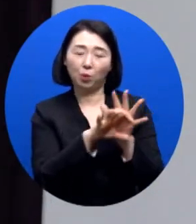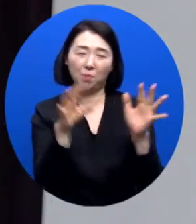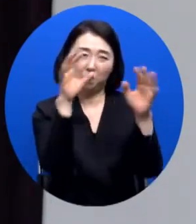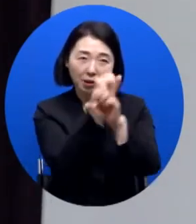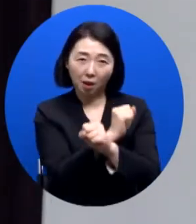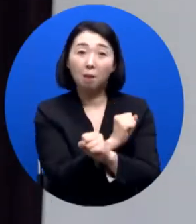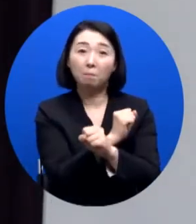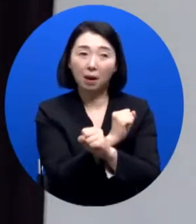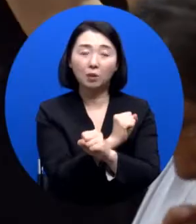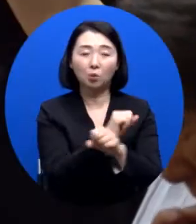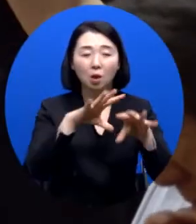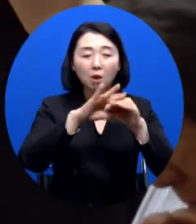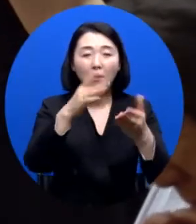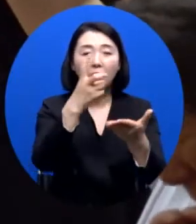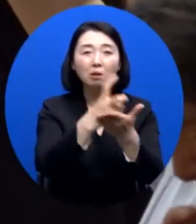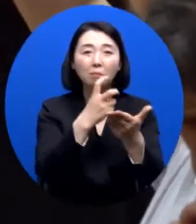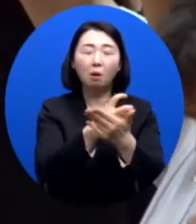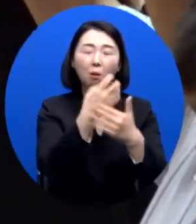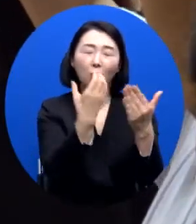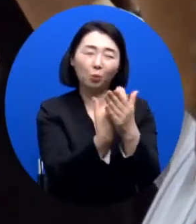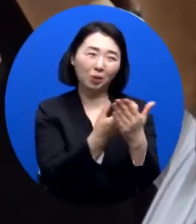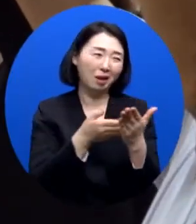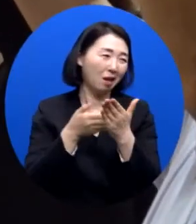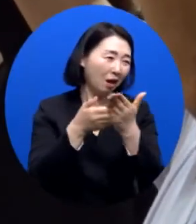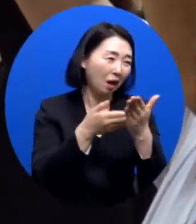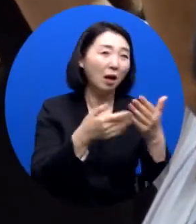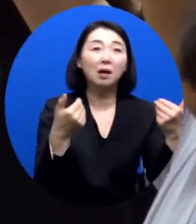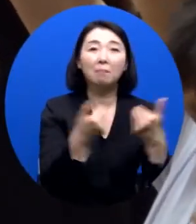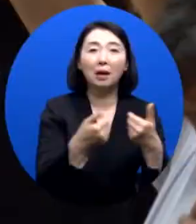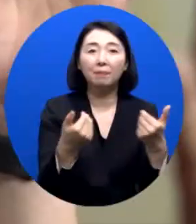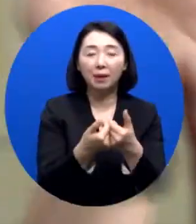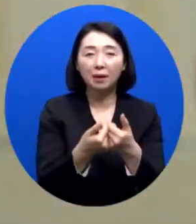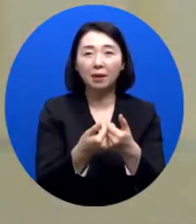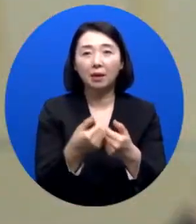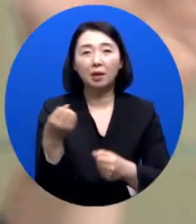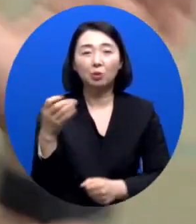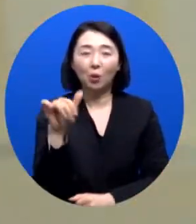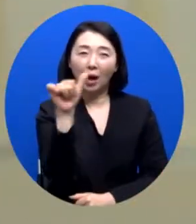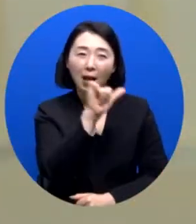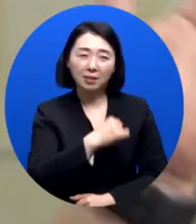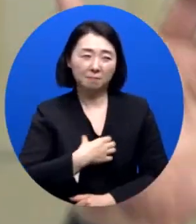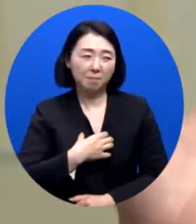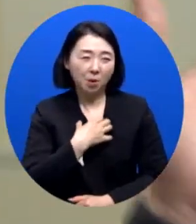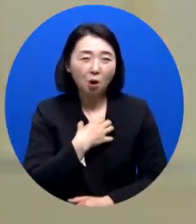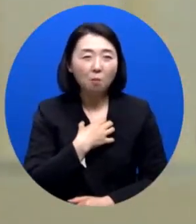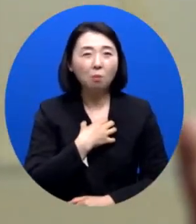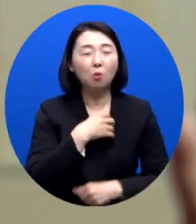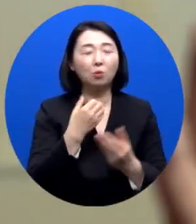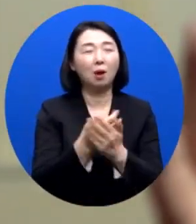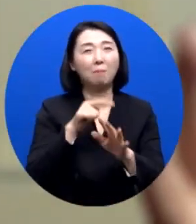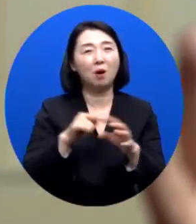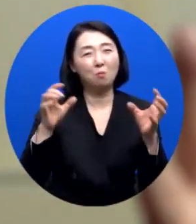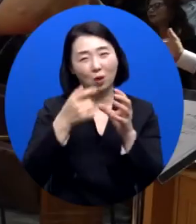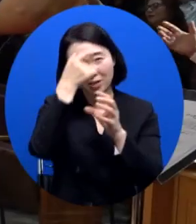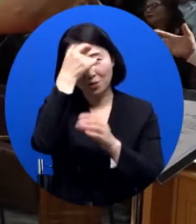평등 법 상원 추진 저지 아시안 혐오 방지를 제목으로 합심기도 하는 시간을 가졌습니다